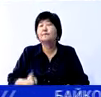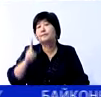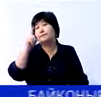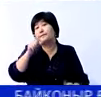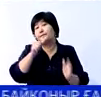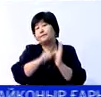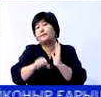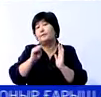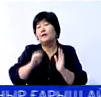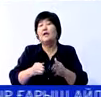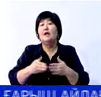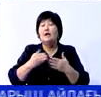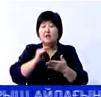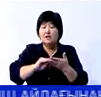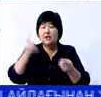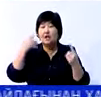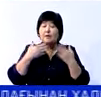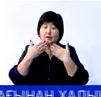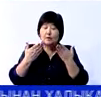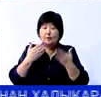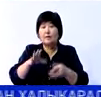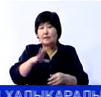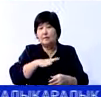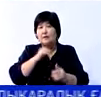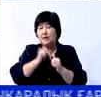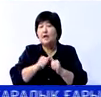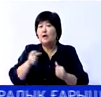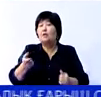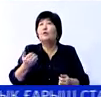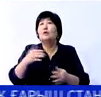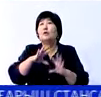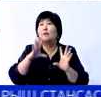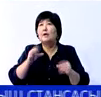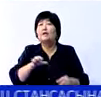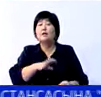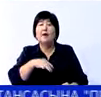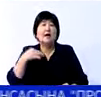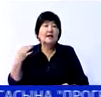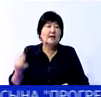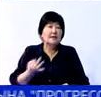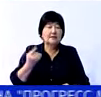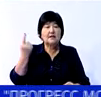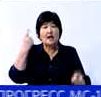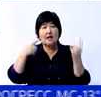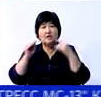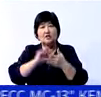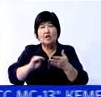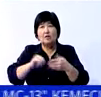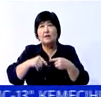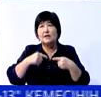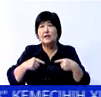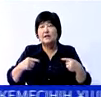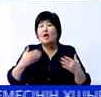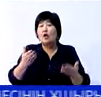шығармаларын жата-жастан оқы деуге болады. Бізге Әбекеңнің, Әбіш Кекілбаевтың, Дүкенбайдың шығармалары, Софи Сматаев деген